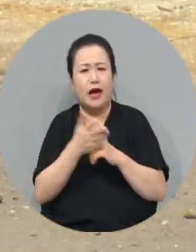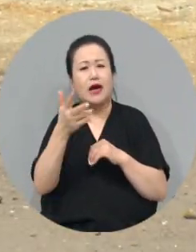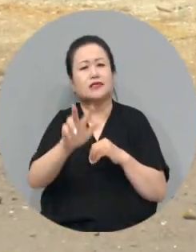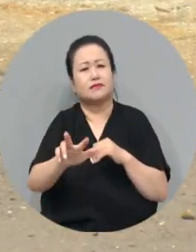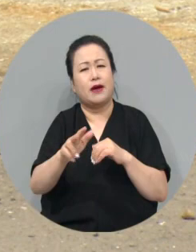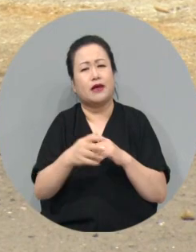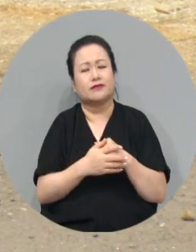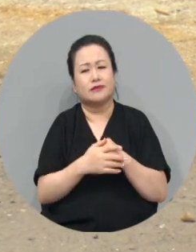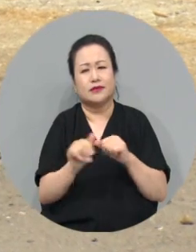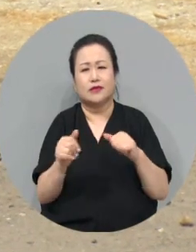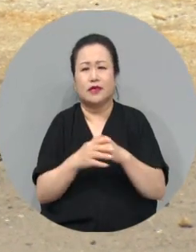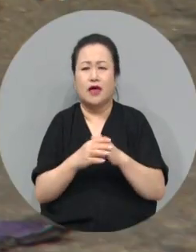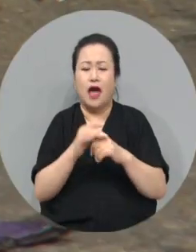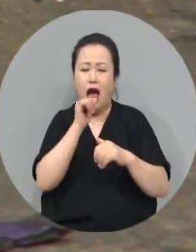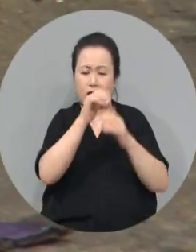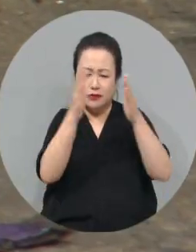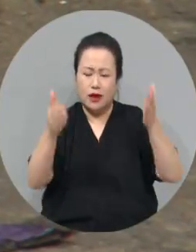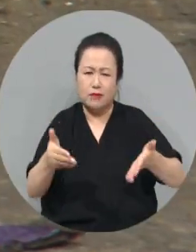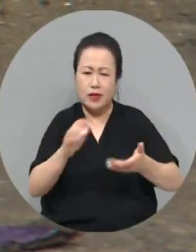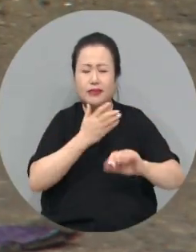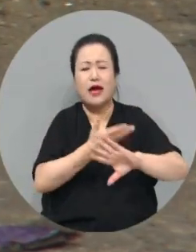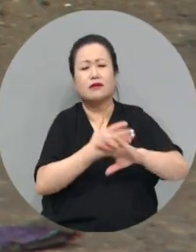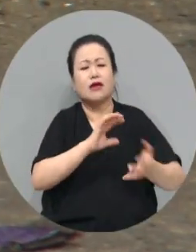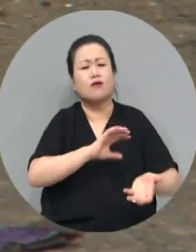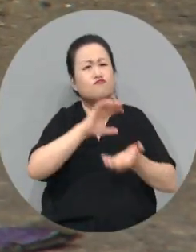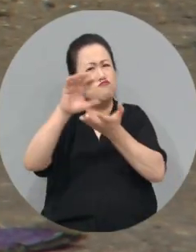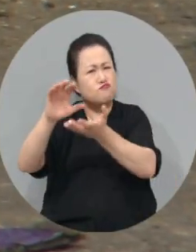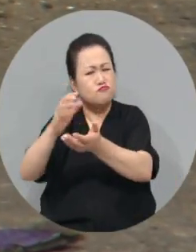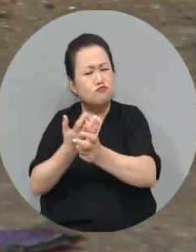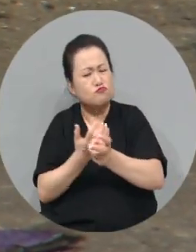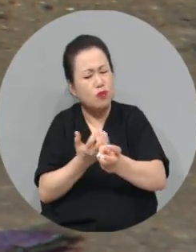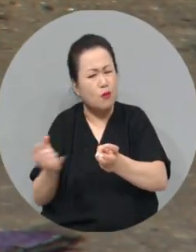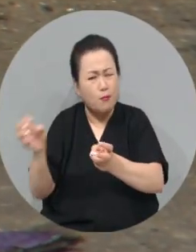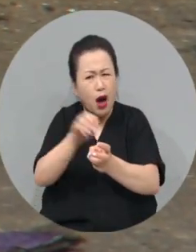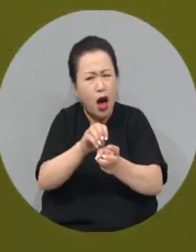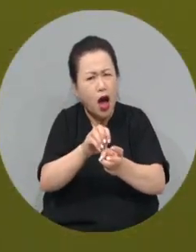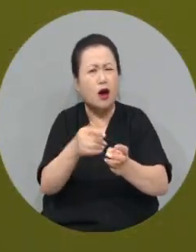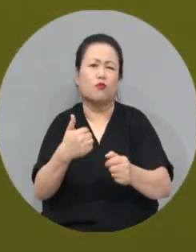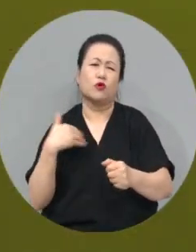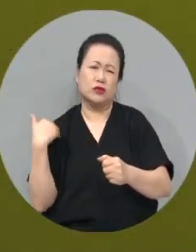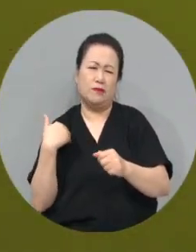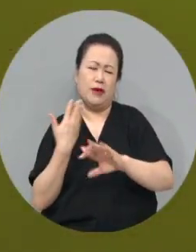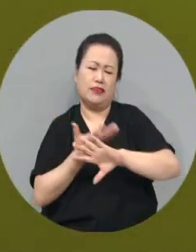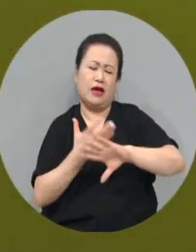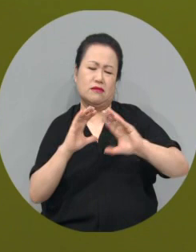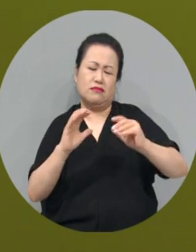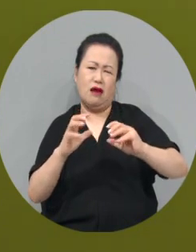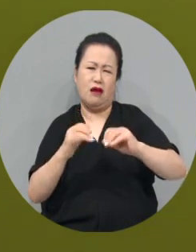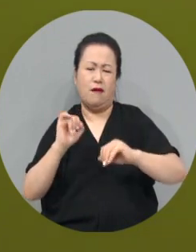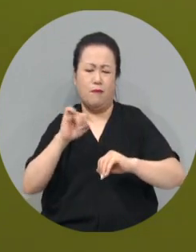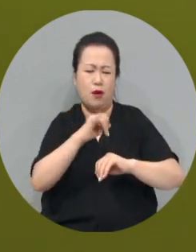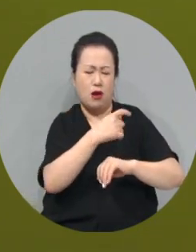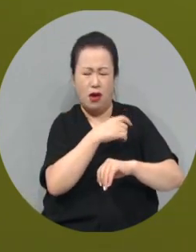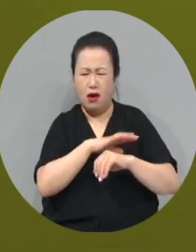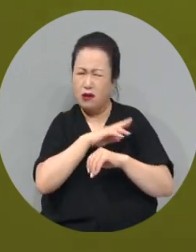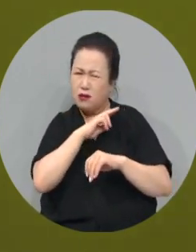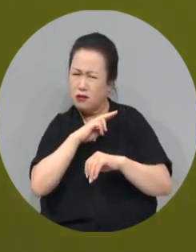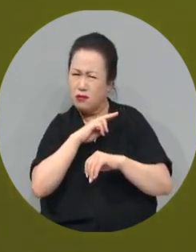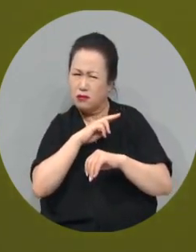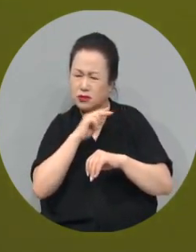하지만 검역본부는 컨테이너에 의한 외부 이동 가능성도 있는 만큼 외래 해충으로 의심되는 곤충이 발견될